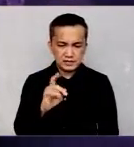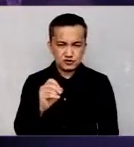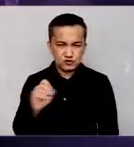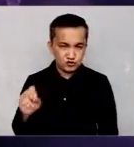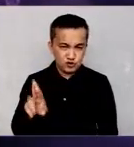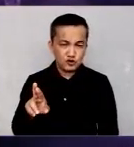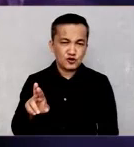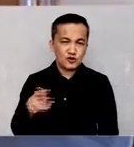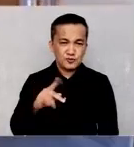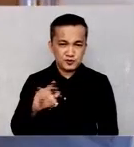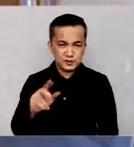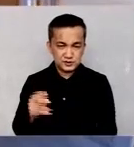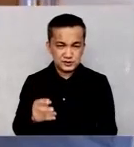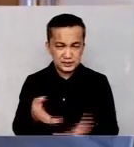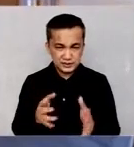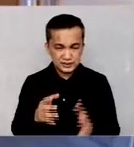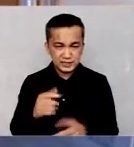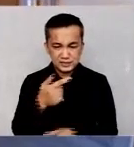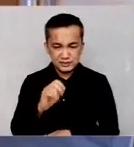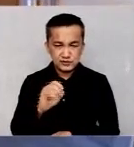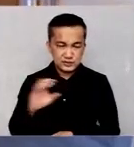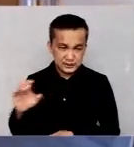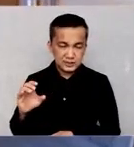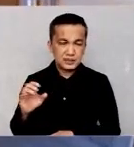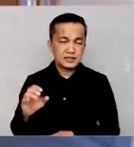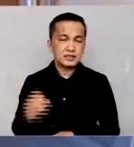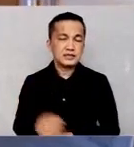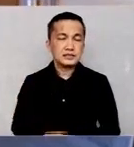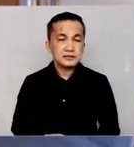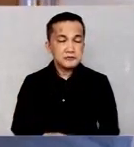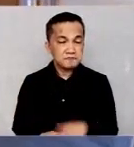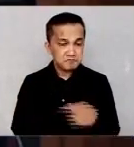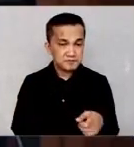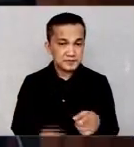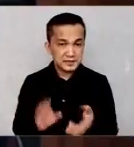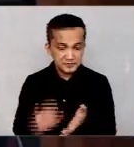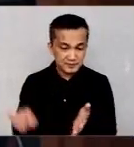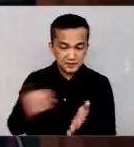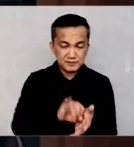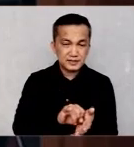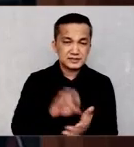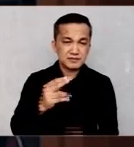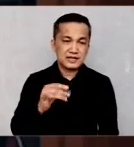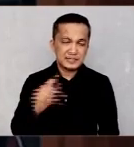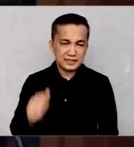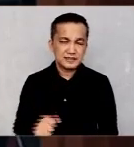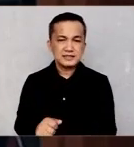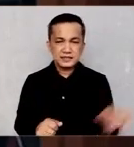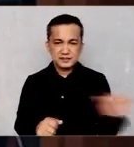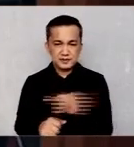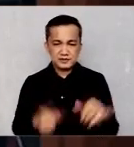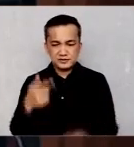saan pinapayagan ang government-owned and controlled corporations o GOCC na mag-invest sa Maharlika. Parehong